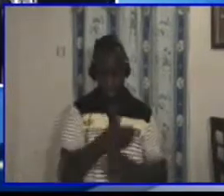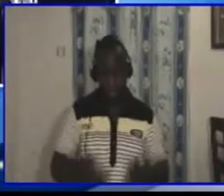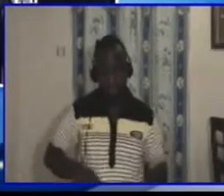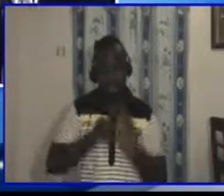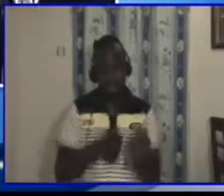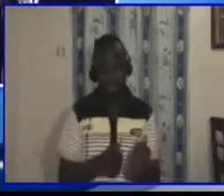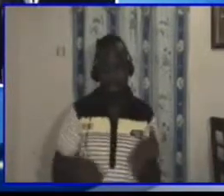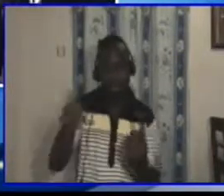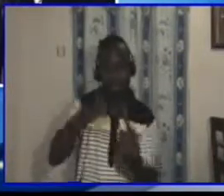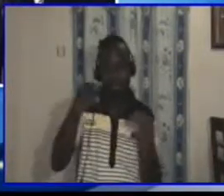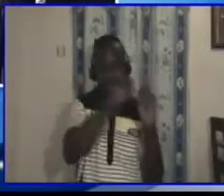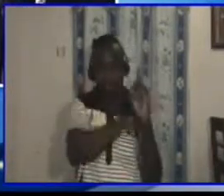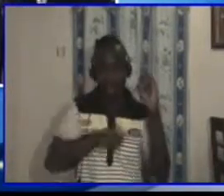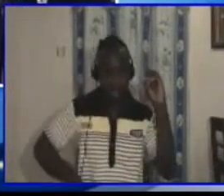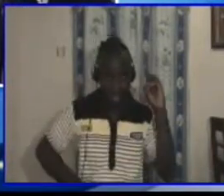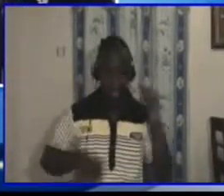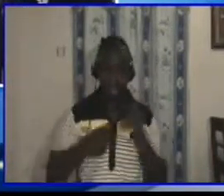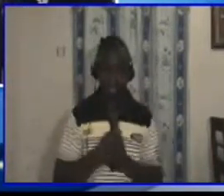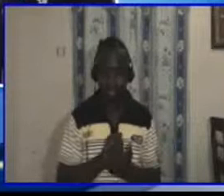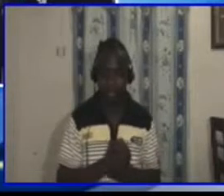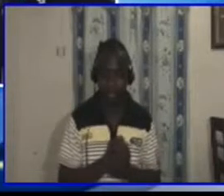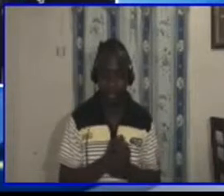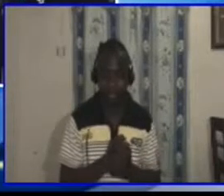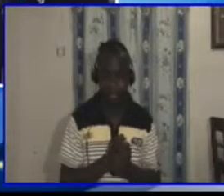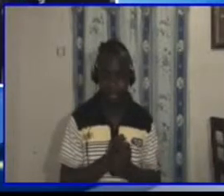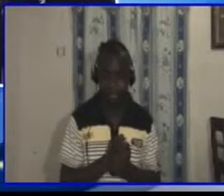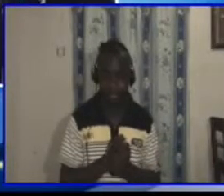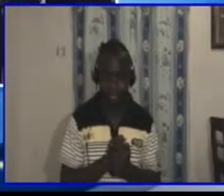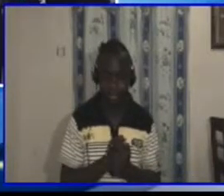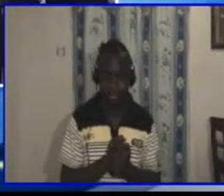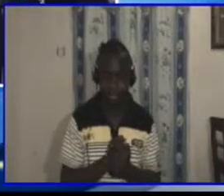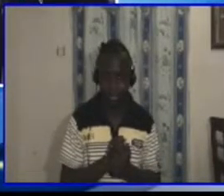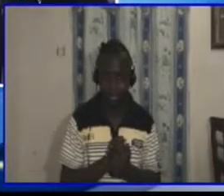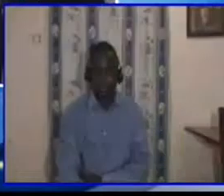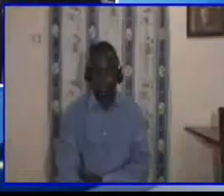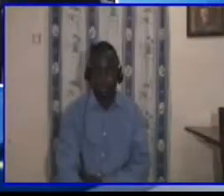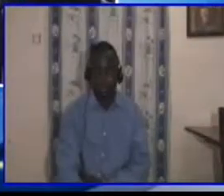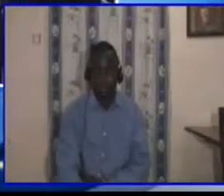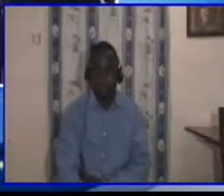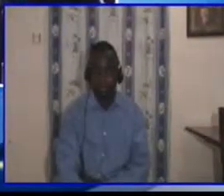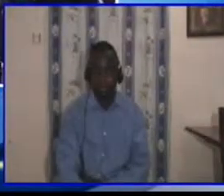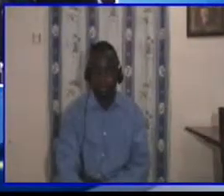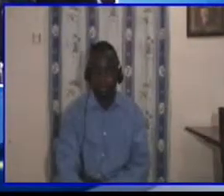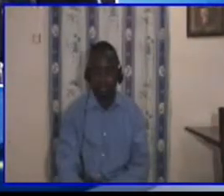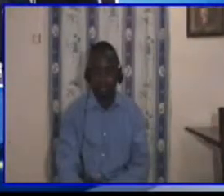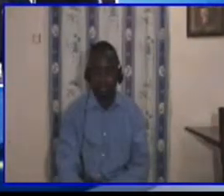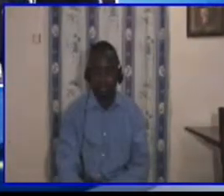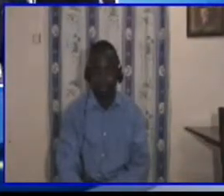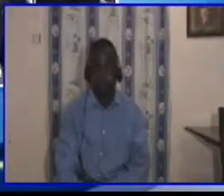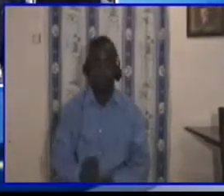quando ho affidato la mia vita e il mio ministero al signore